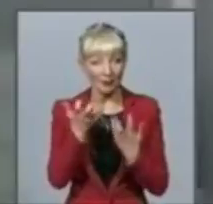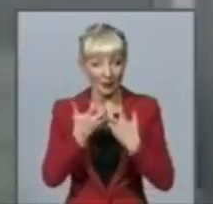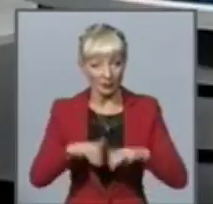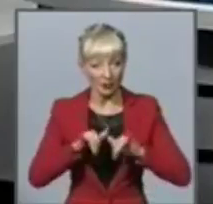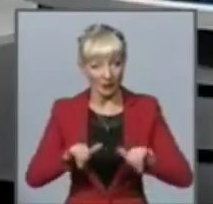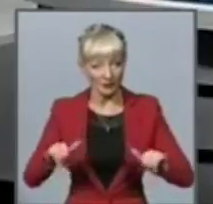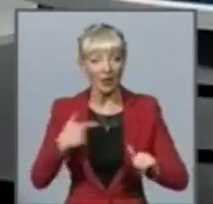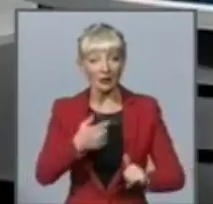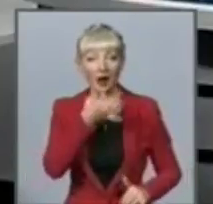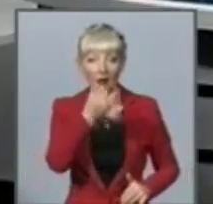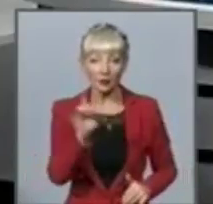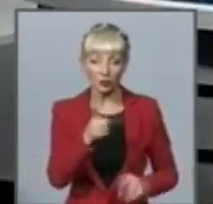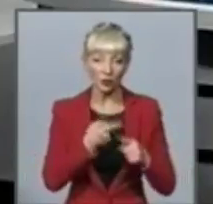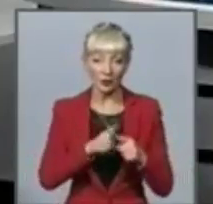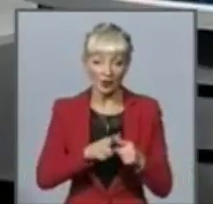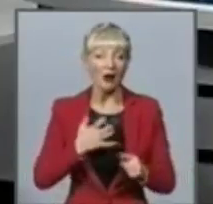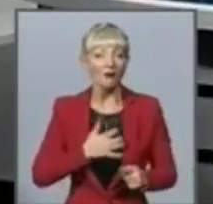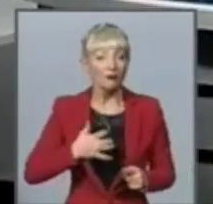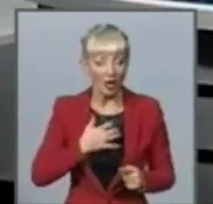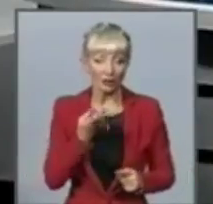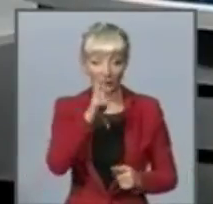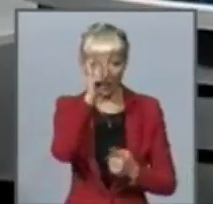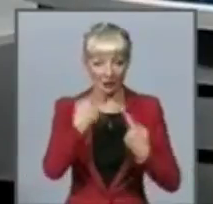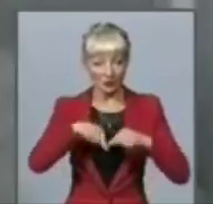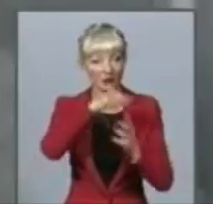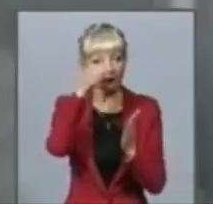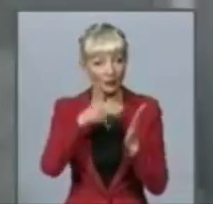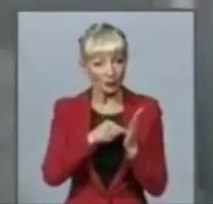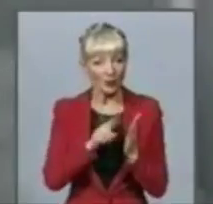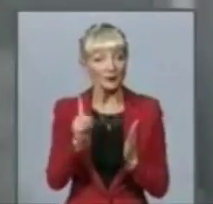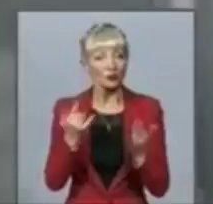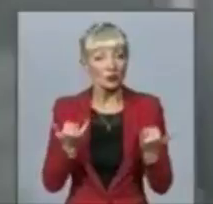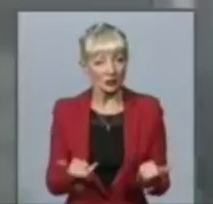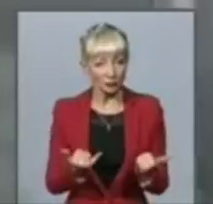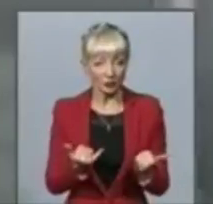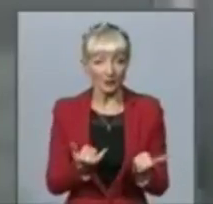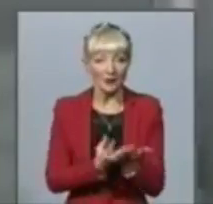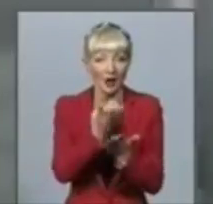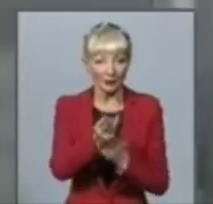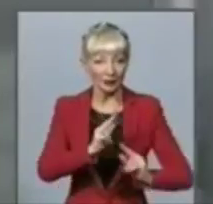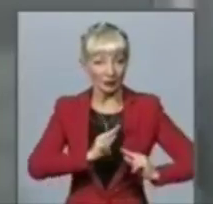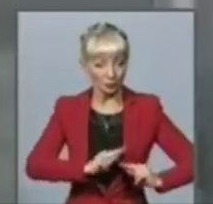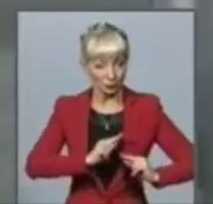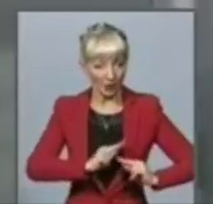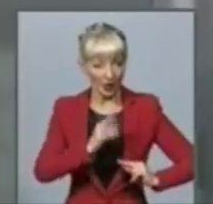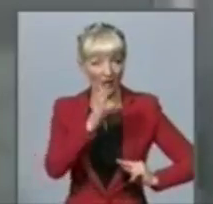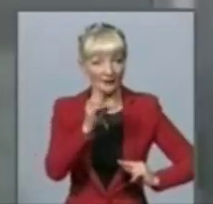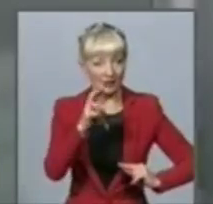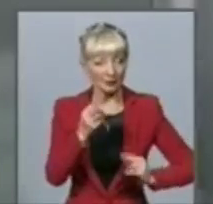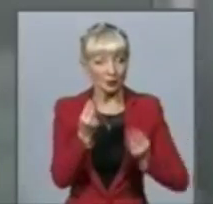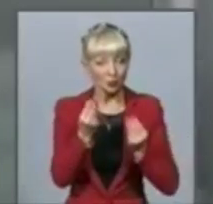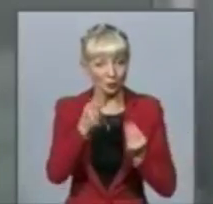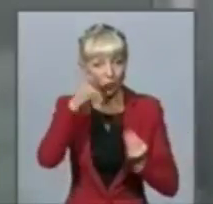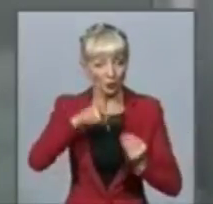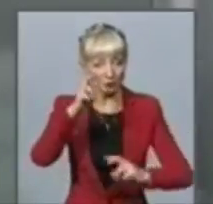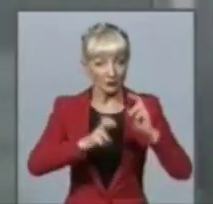я наголошую, що це стратегічно важливе для держави питання, адже сьогодні частка оплати праці в собівартості українських промислових